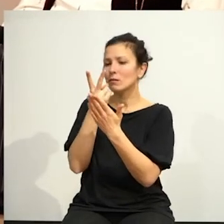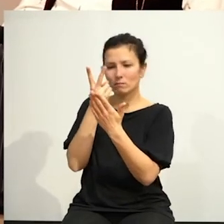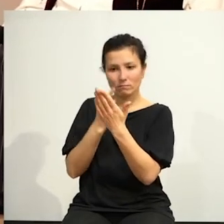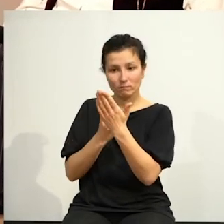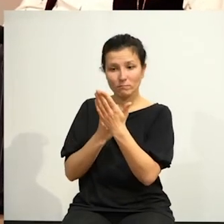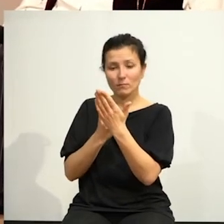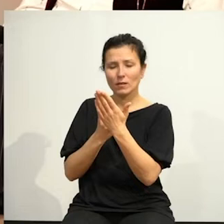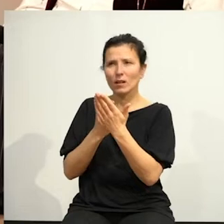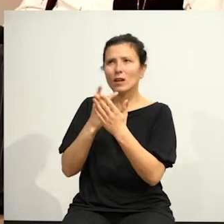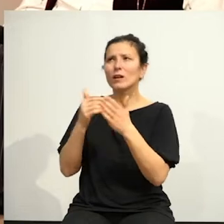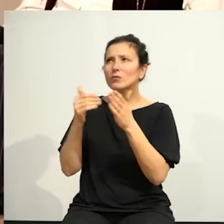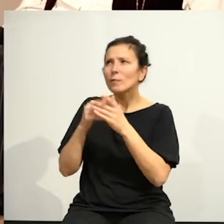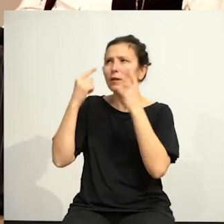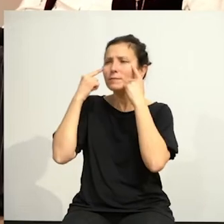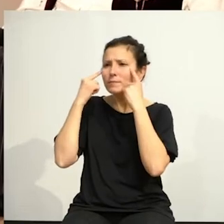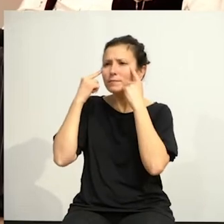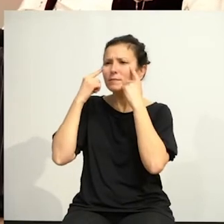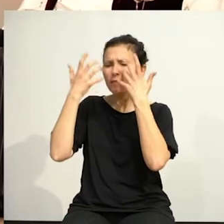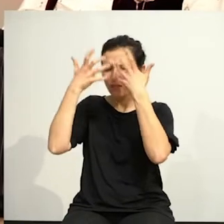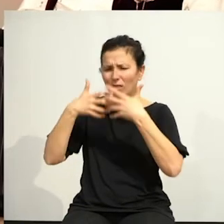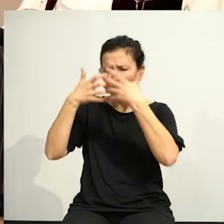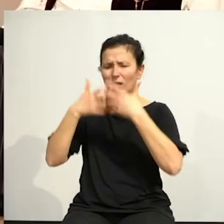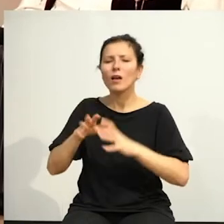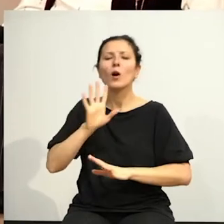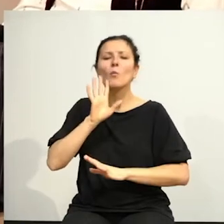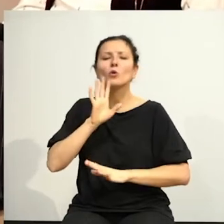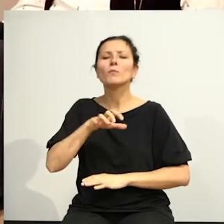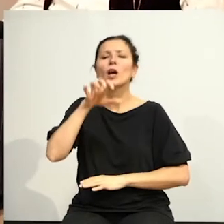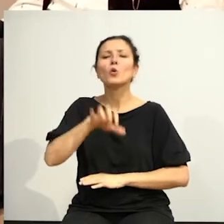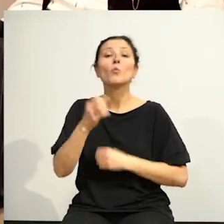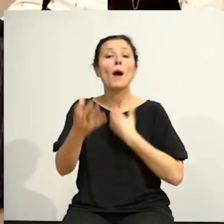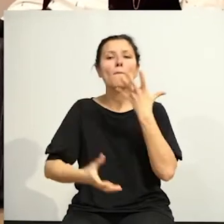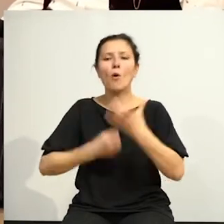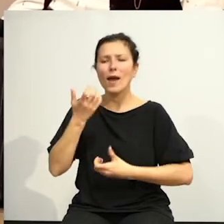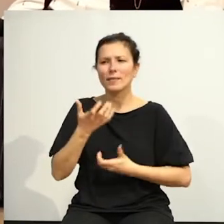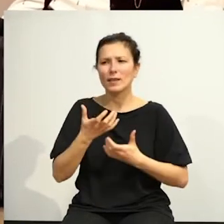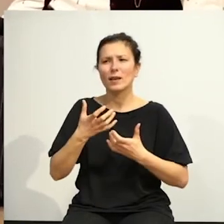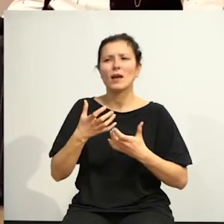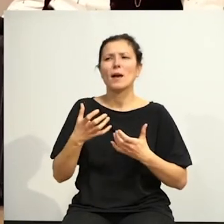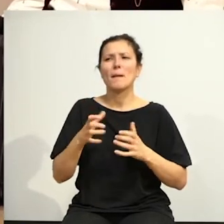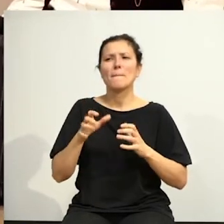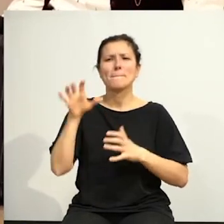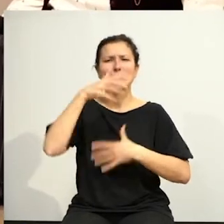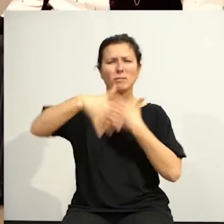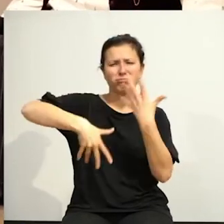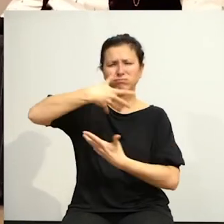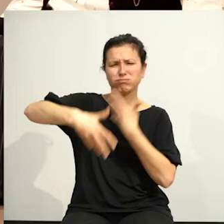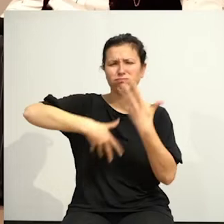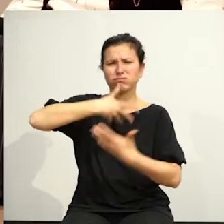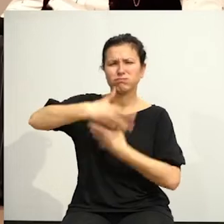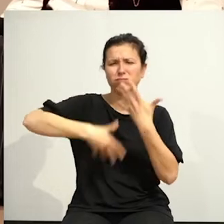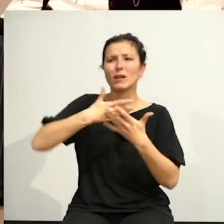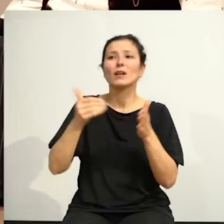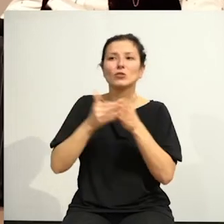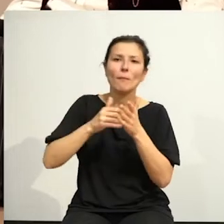prawda? Jak w przypadku na przykład poetów barokowych, którzy wszystko pokręcili składnie, trzeba, żeby to zrozumieć,